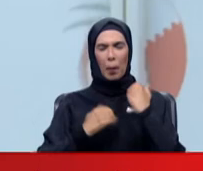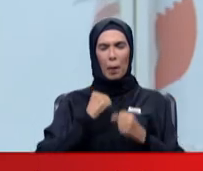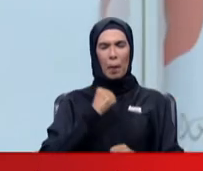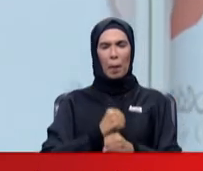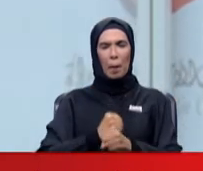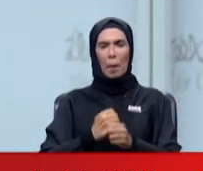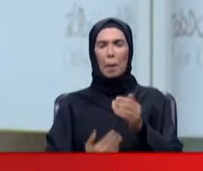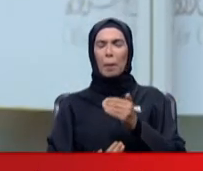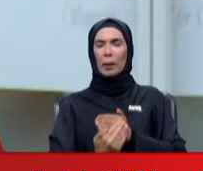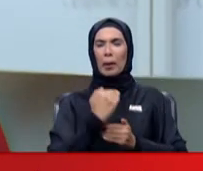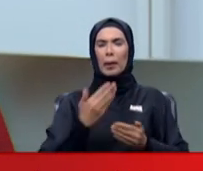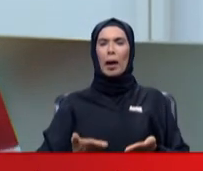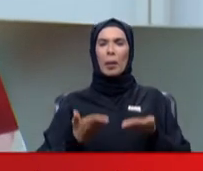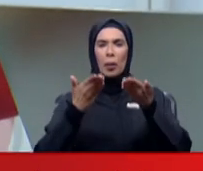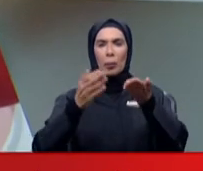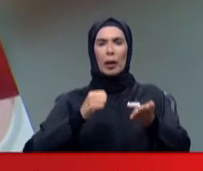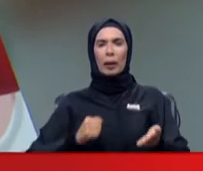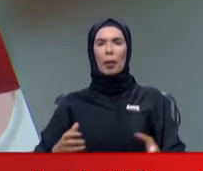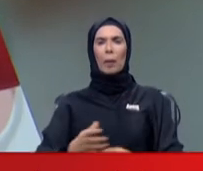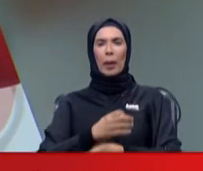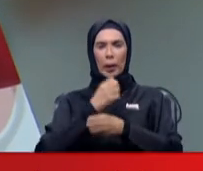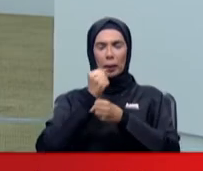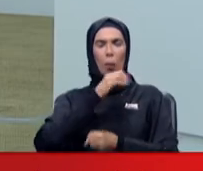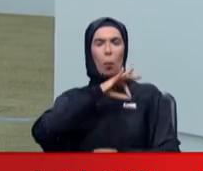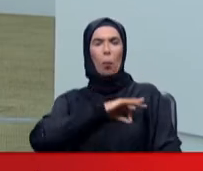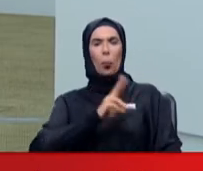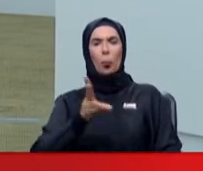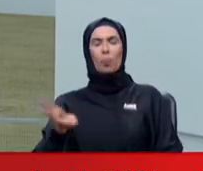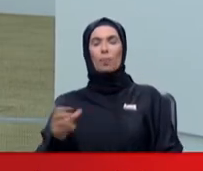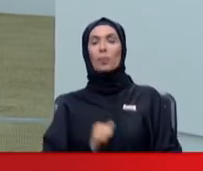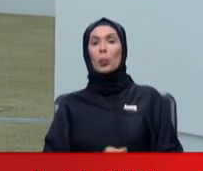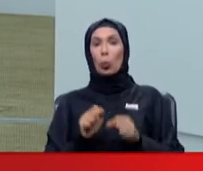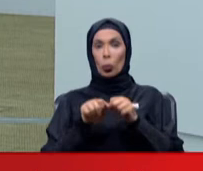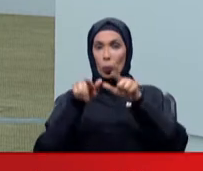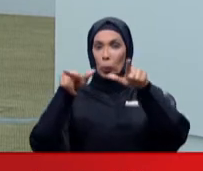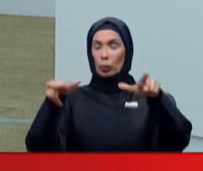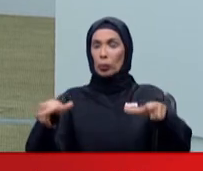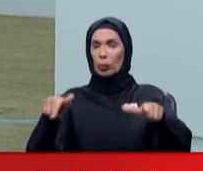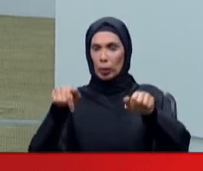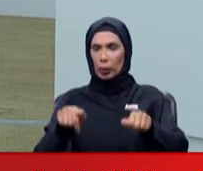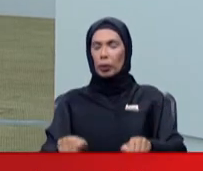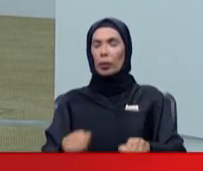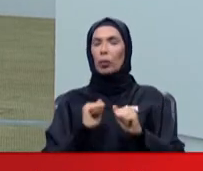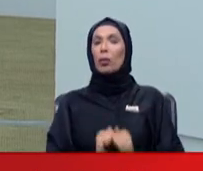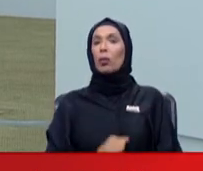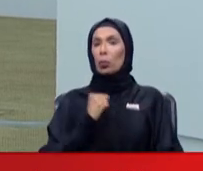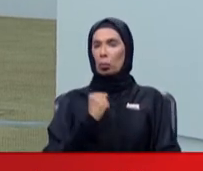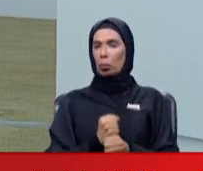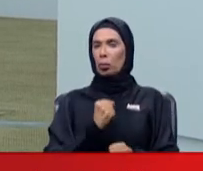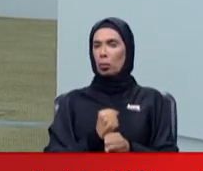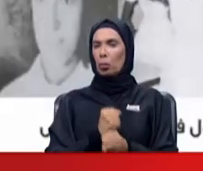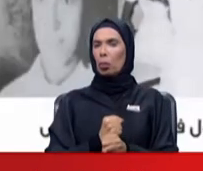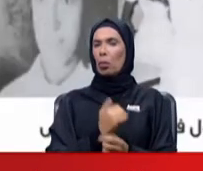والمتجددة لخدمة بلادها وحماية مكتسباتها. وأشارت الأمين العام للمجلس إلى الدور المسؤول